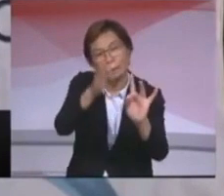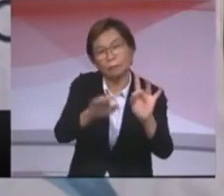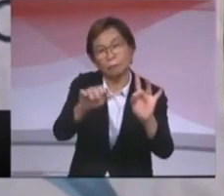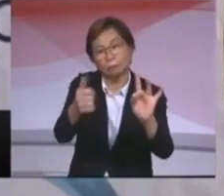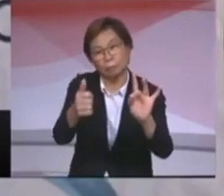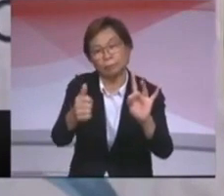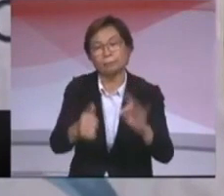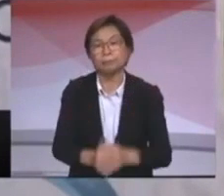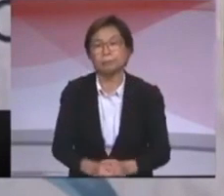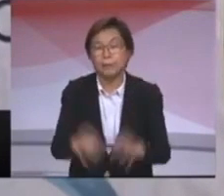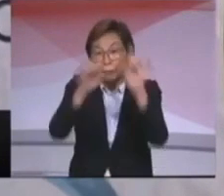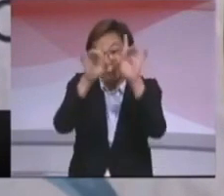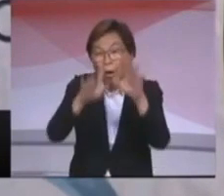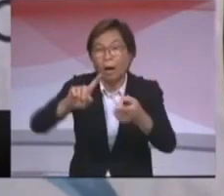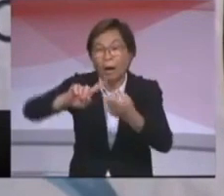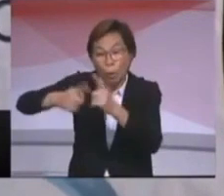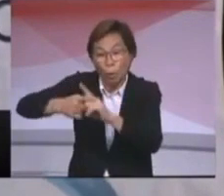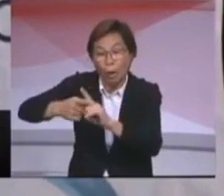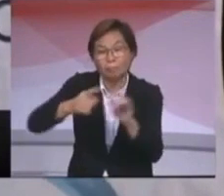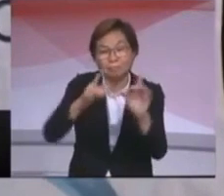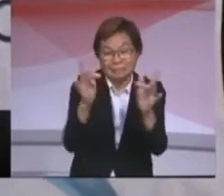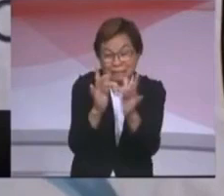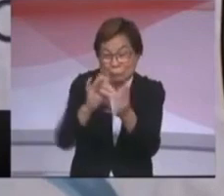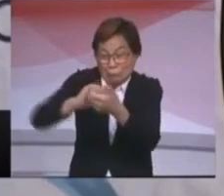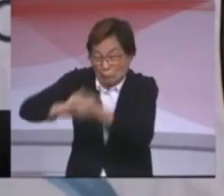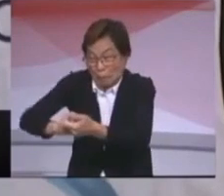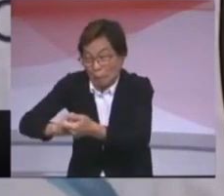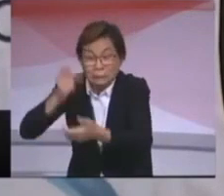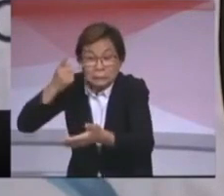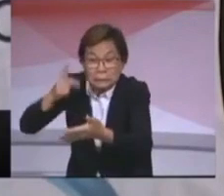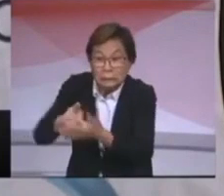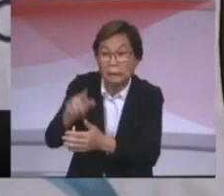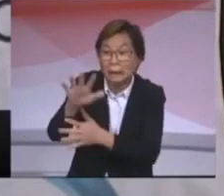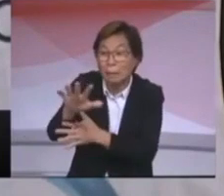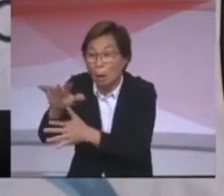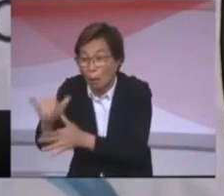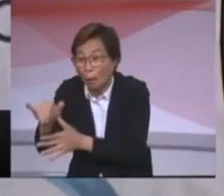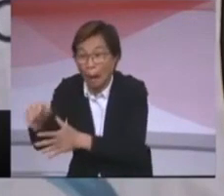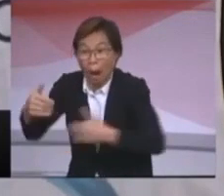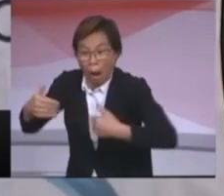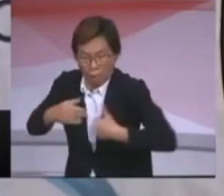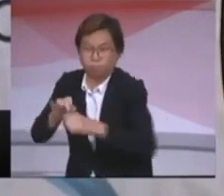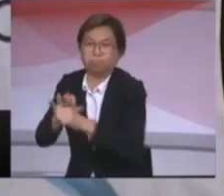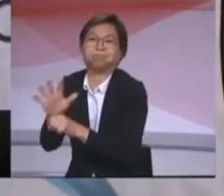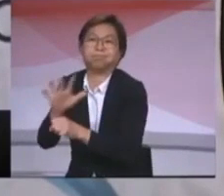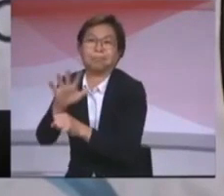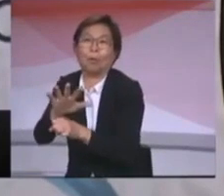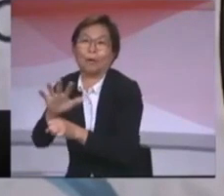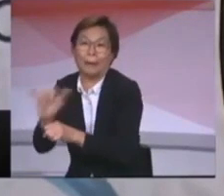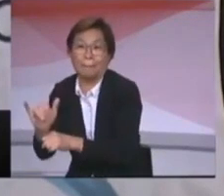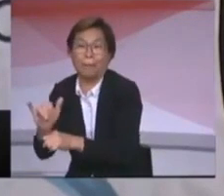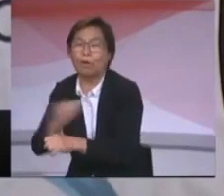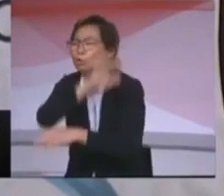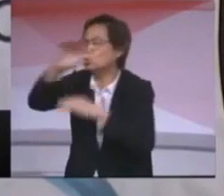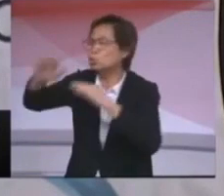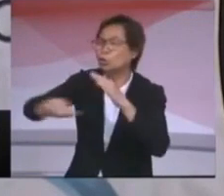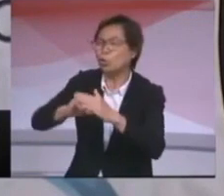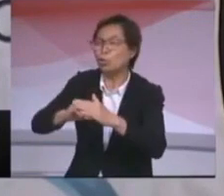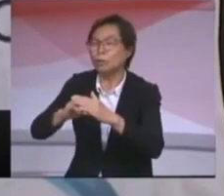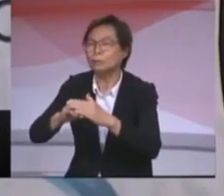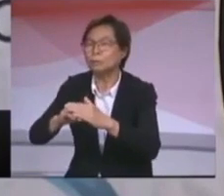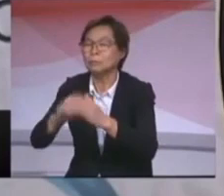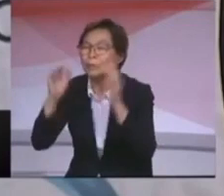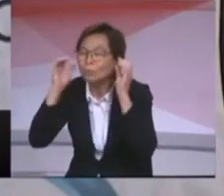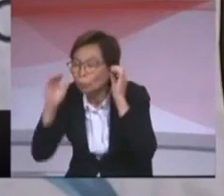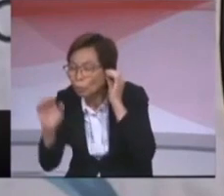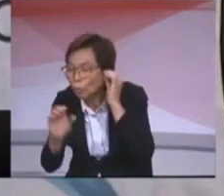2020. Saringan kontak rapat telah mengesan sebanyak 56 lagi kes positif COVID-19. Kesemua kes menerima